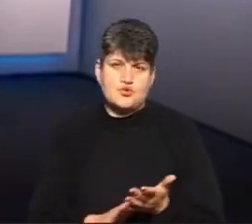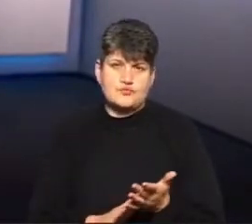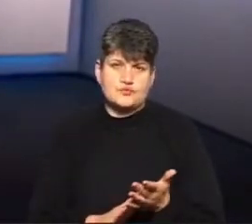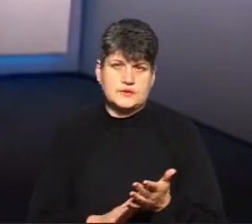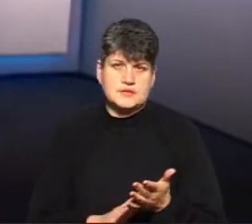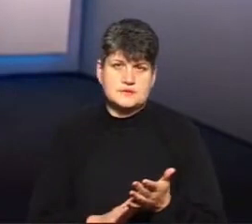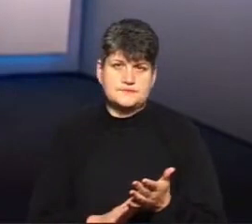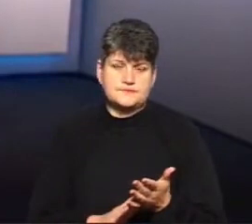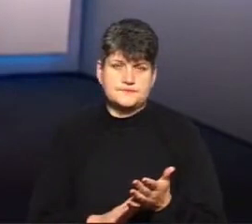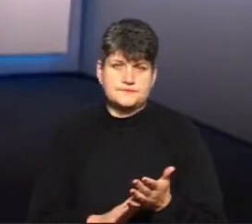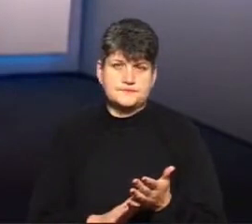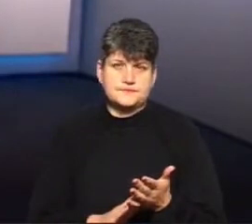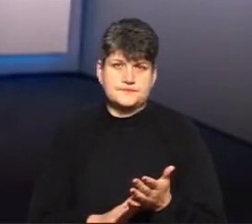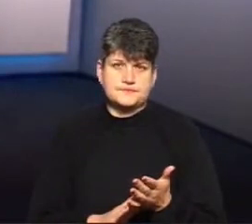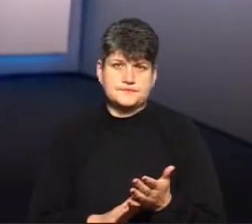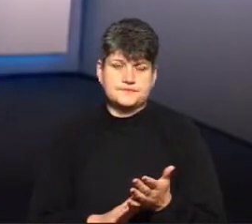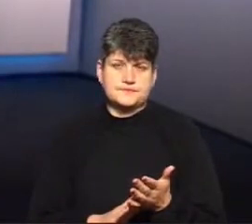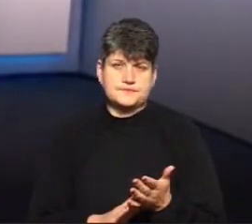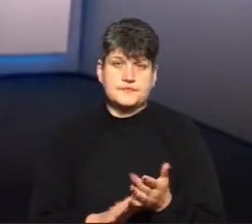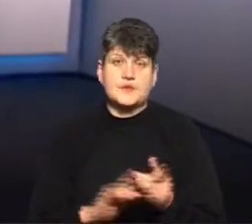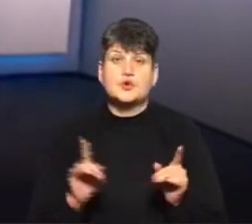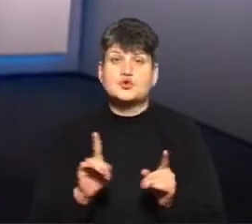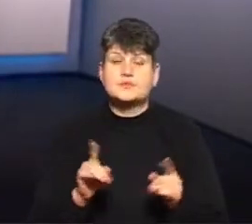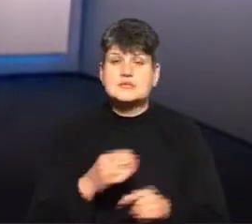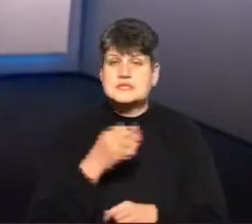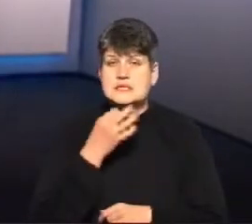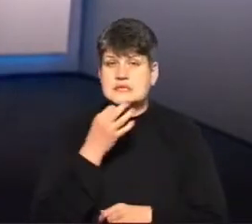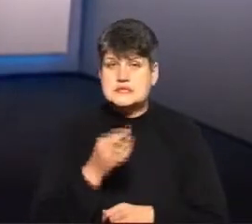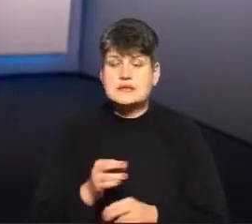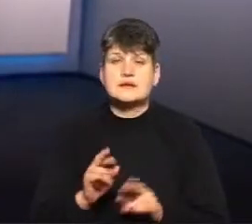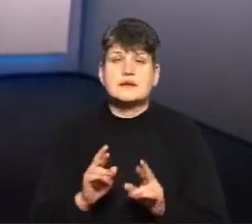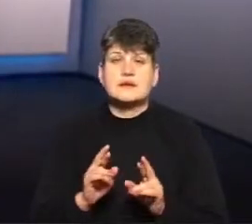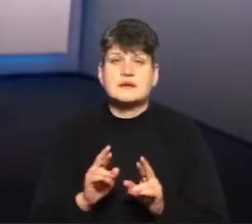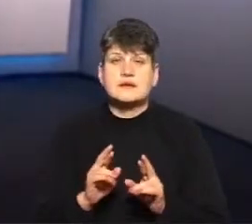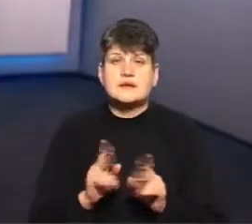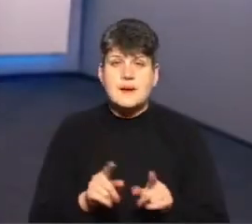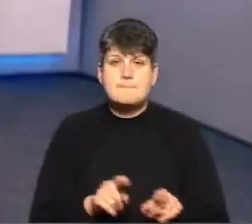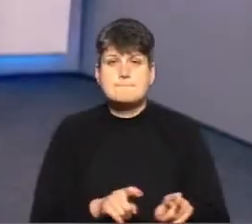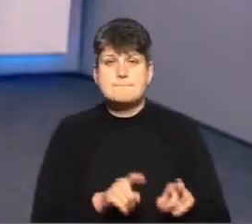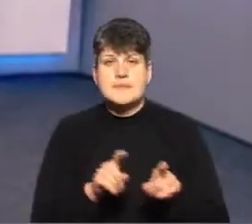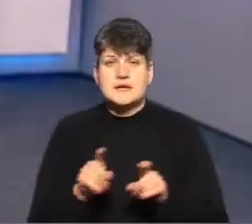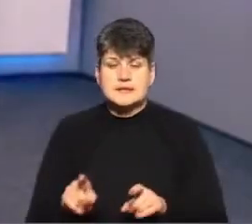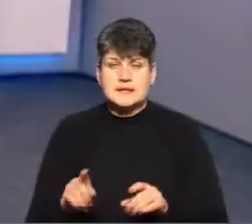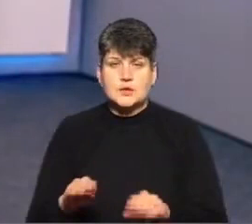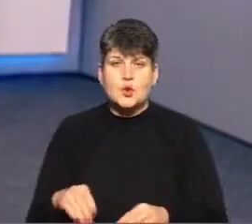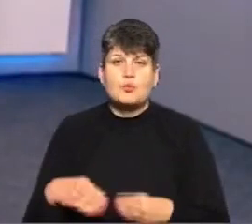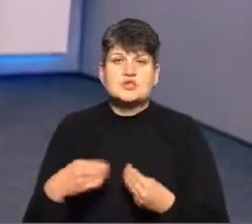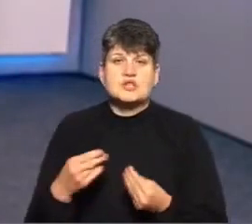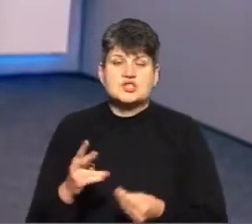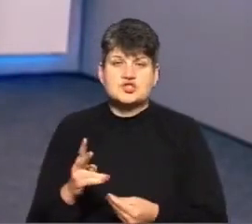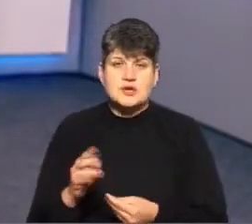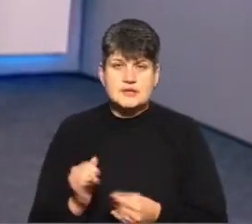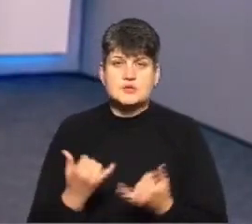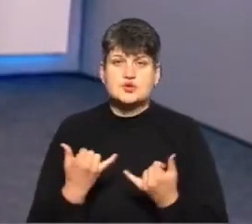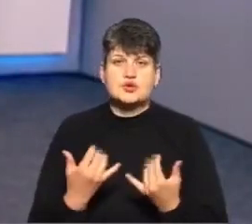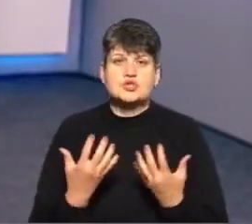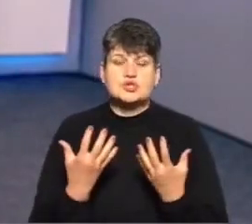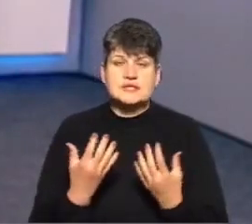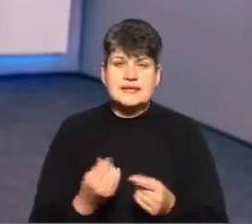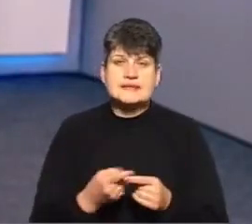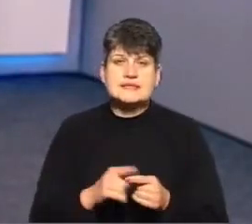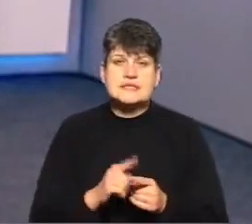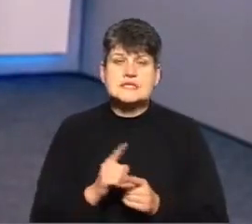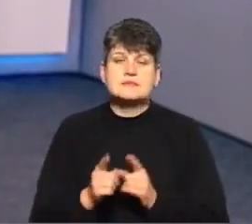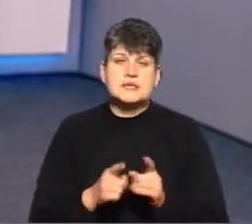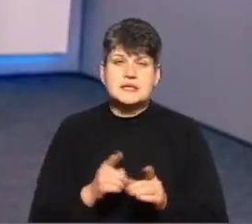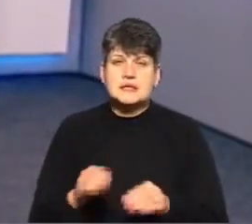Щоб сказати, як перейти до постачальника, Це на сьогоднішній день змінити постачальника, це